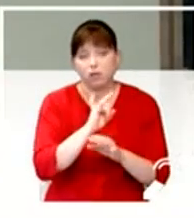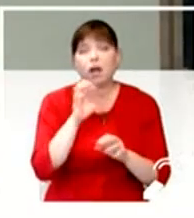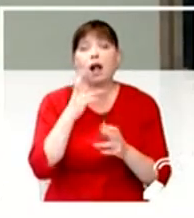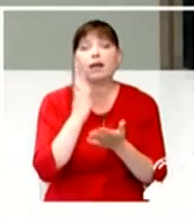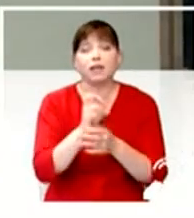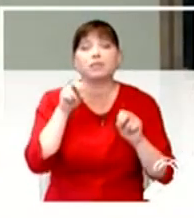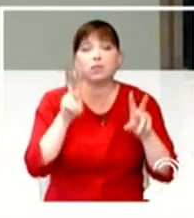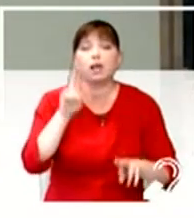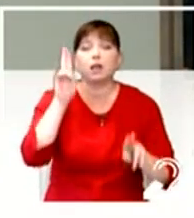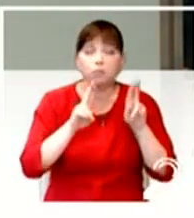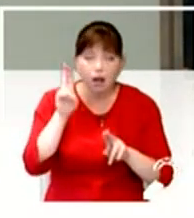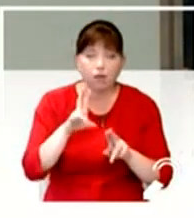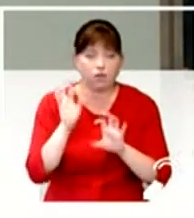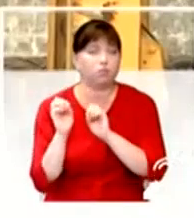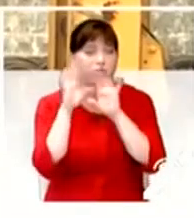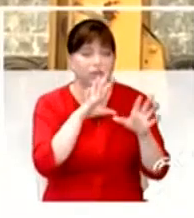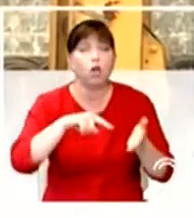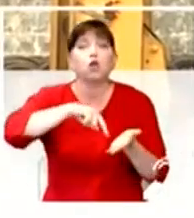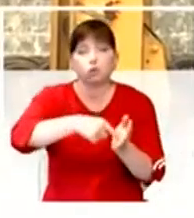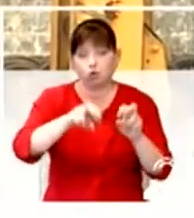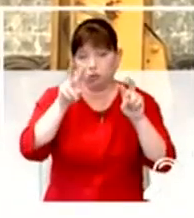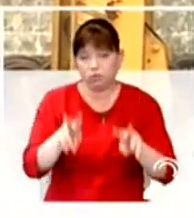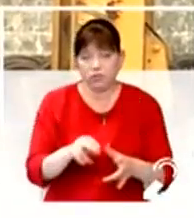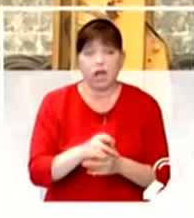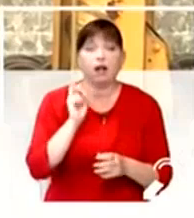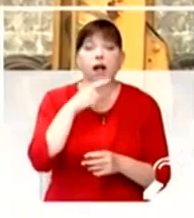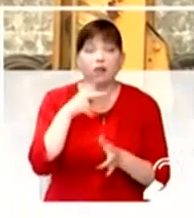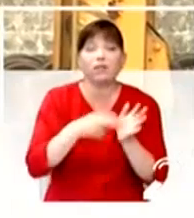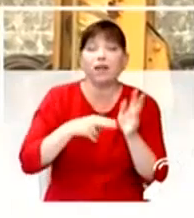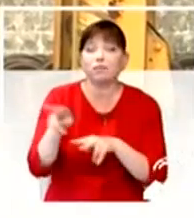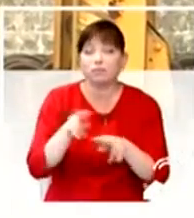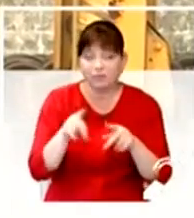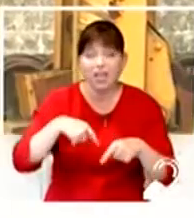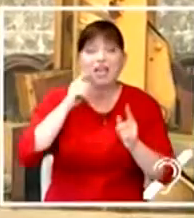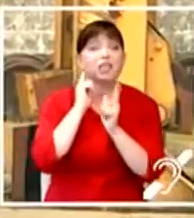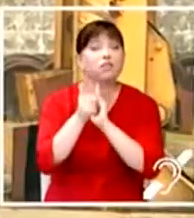vor deplasa într-un loc anumit. Potrivit reprezentanților